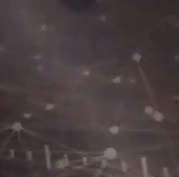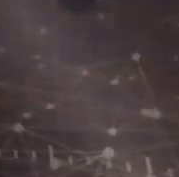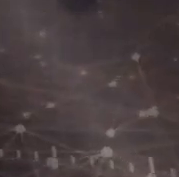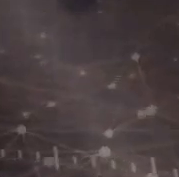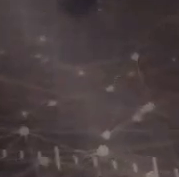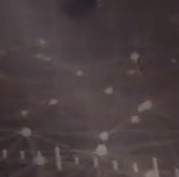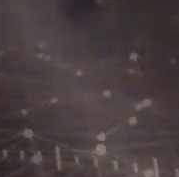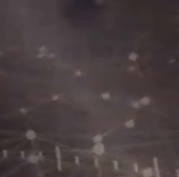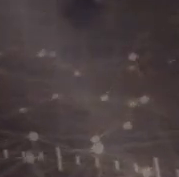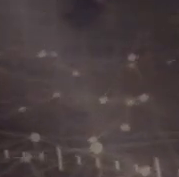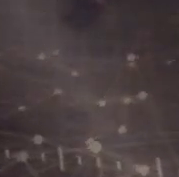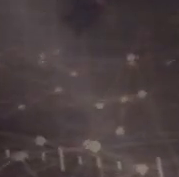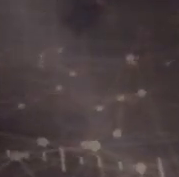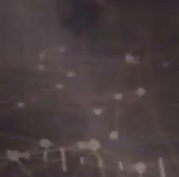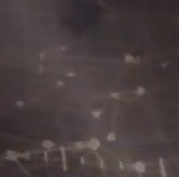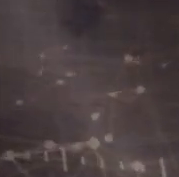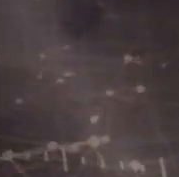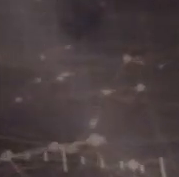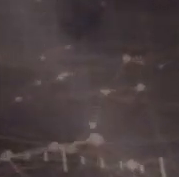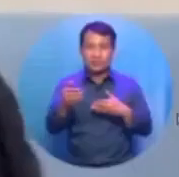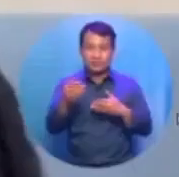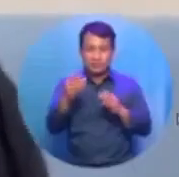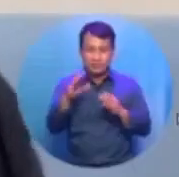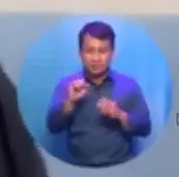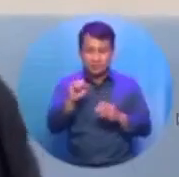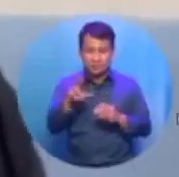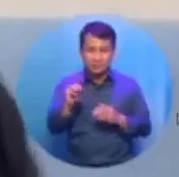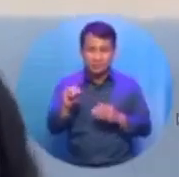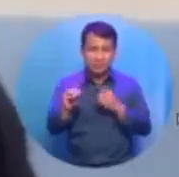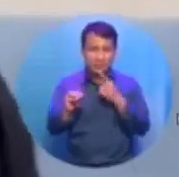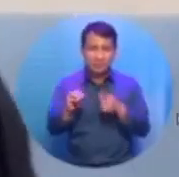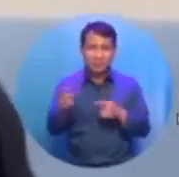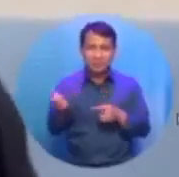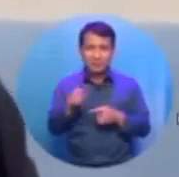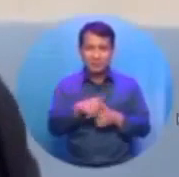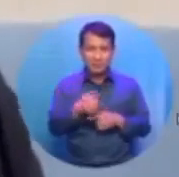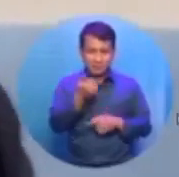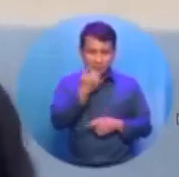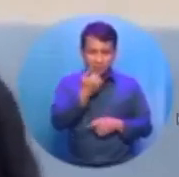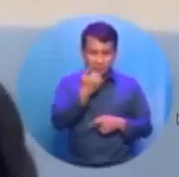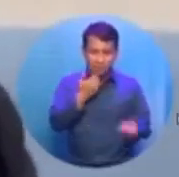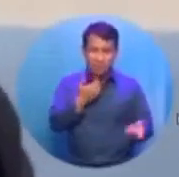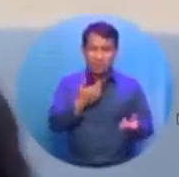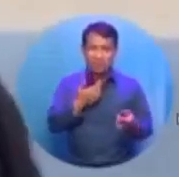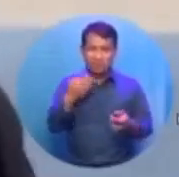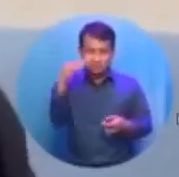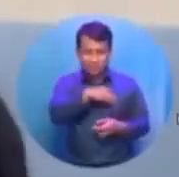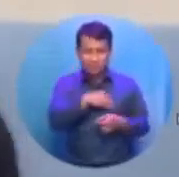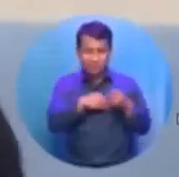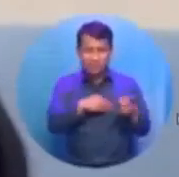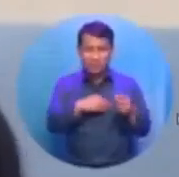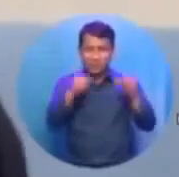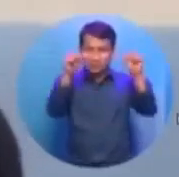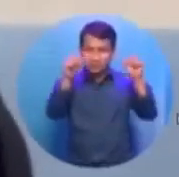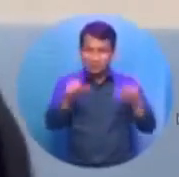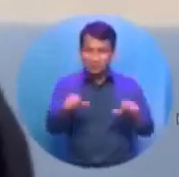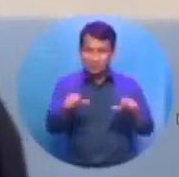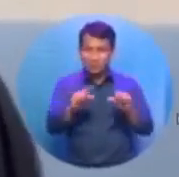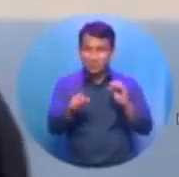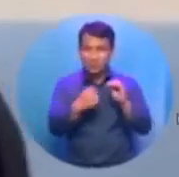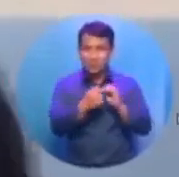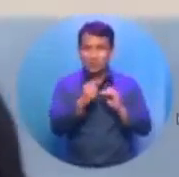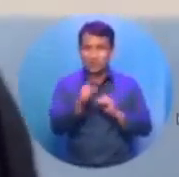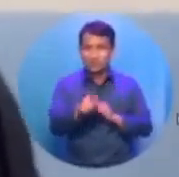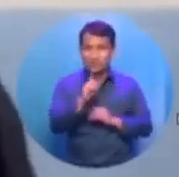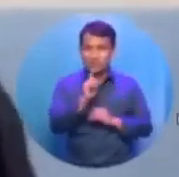civic duty to report a crime, Sir Rafi. Eh. So, alam mo yun, hindi nila masasabi na malisyoso or paninirampuri na kanilang ginagawa.